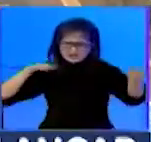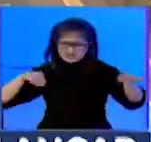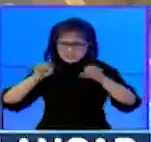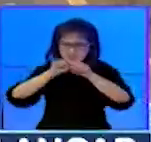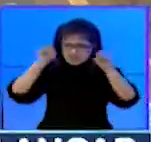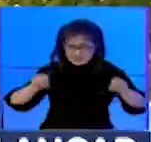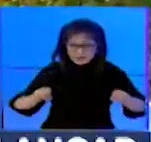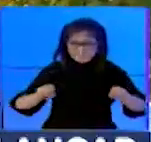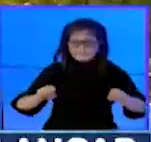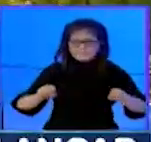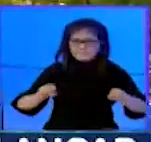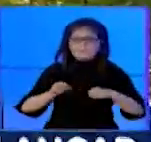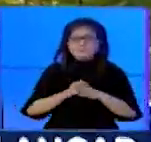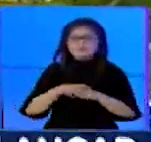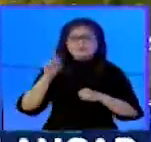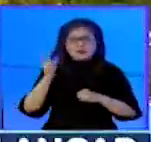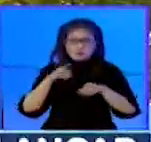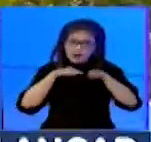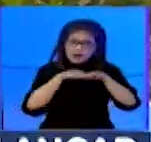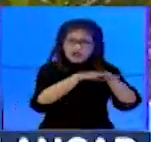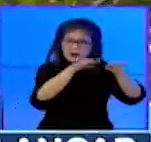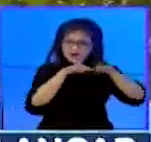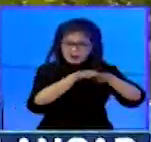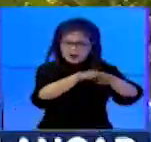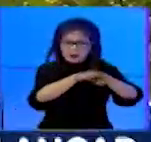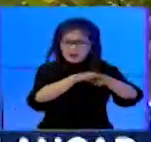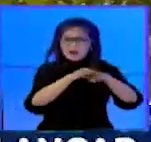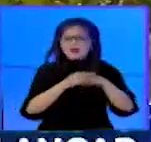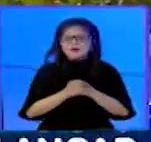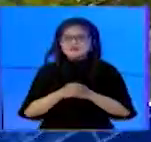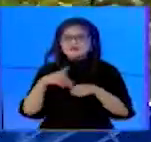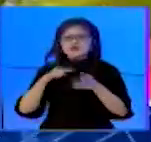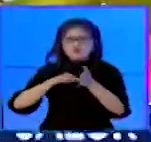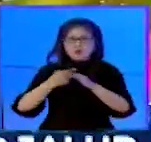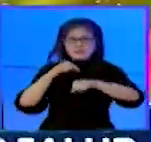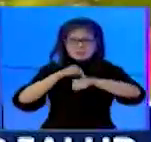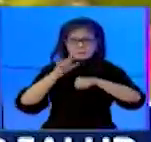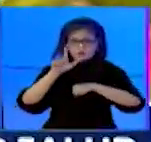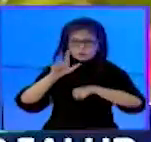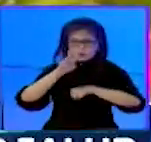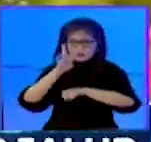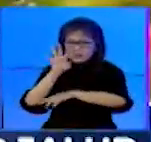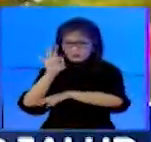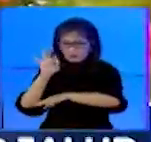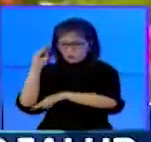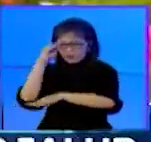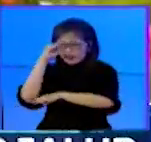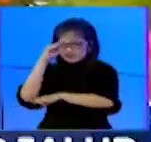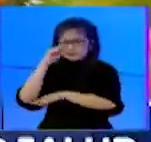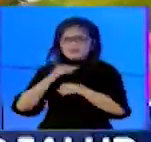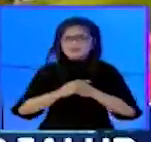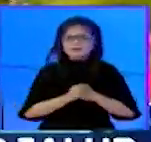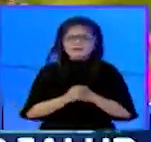untuk skema arus lalu lintas, yaitu sistem satu arah ataupun one way yang dimulai sejak pukul 7.30 pagi tadi.